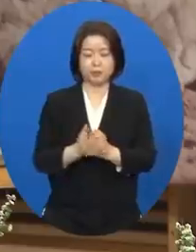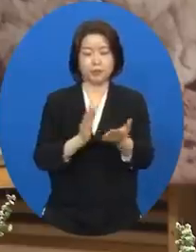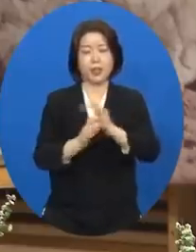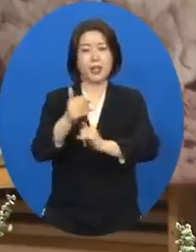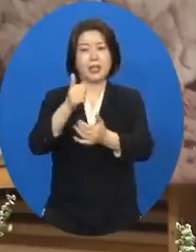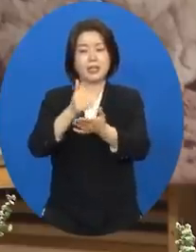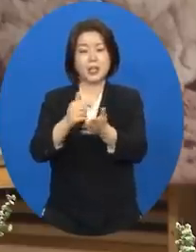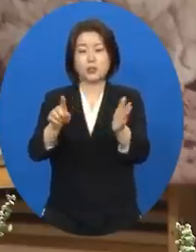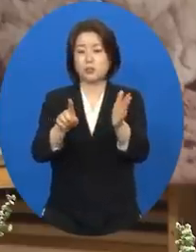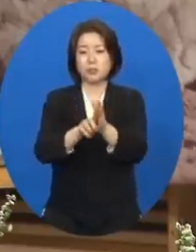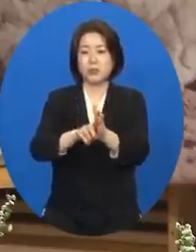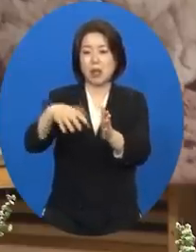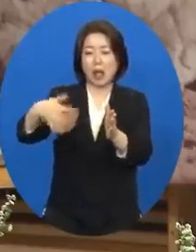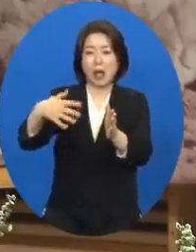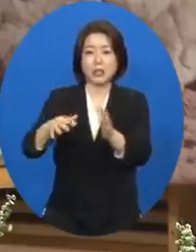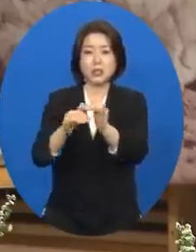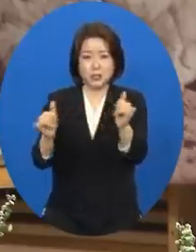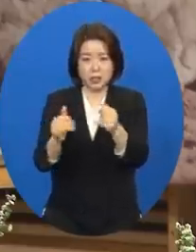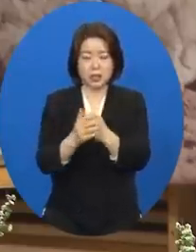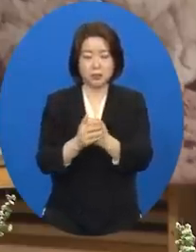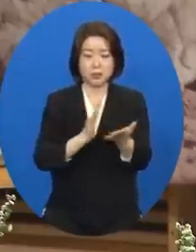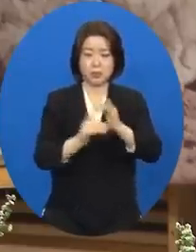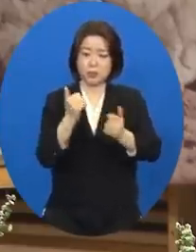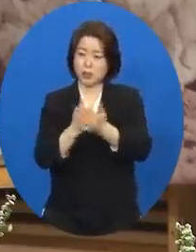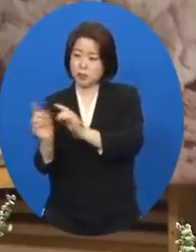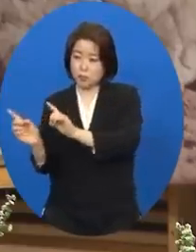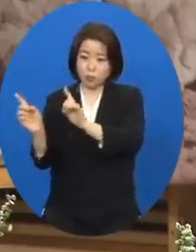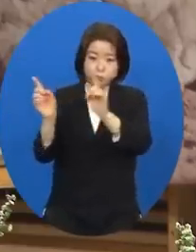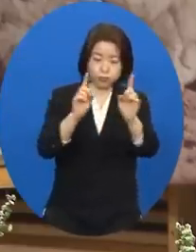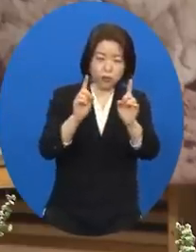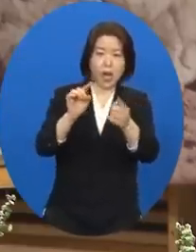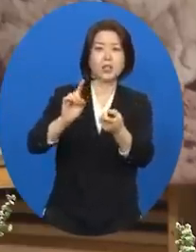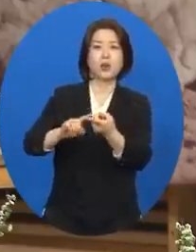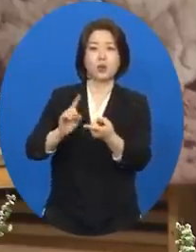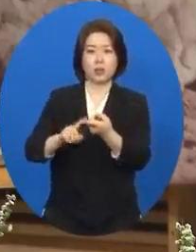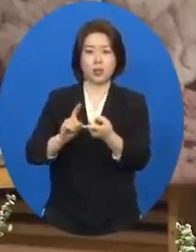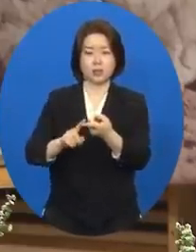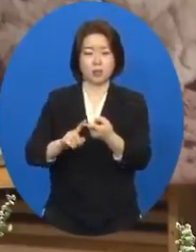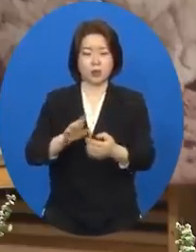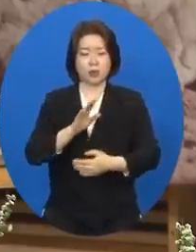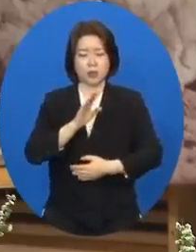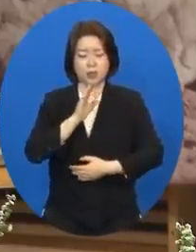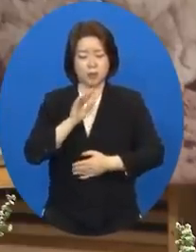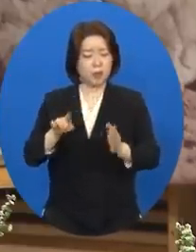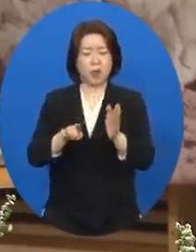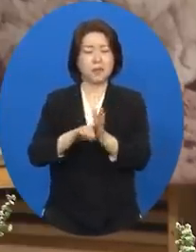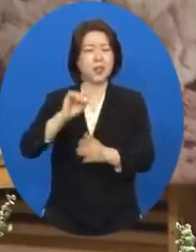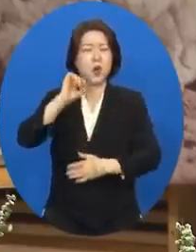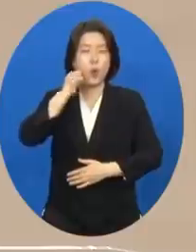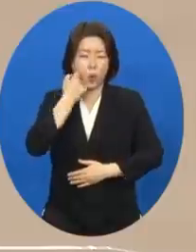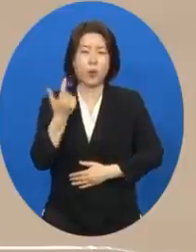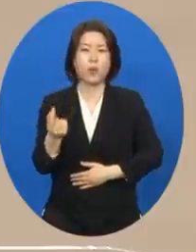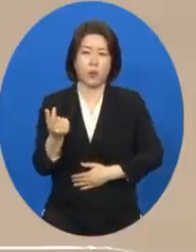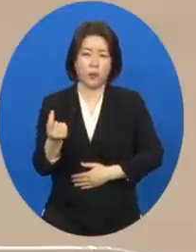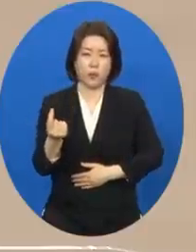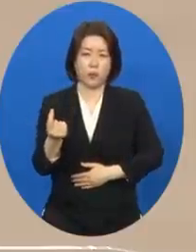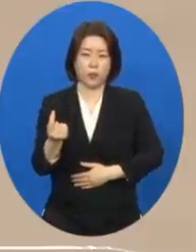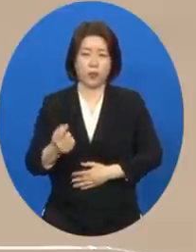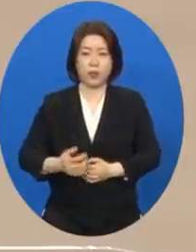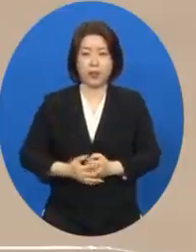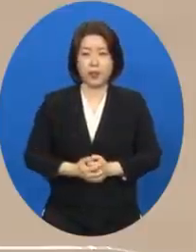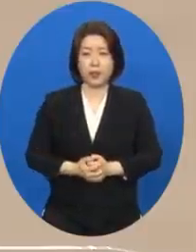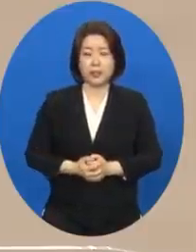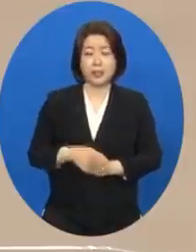않는 사람들은 예수님이 부활하셨다는 사실을 정말 믿기 어렵습니다 아